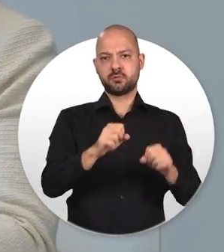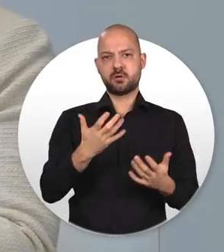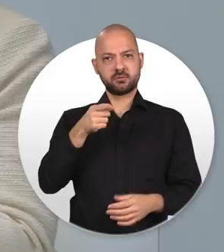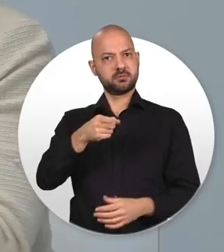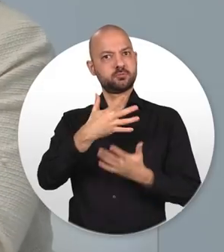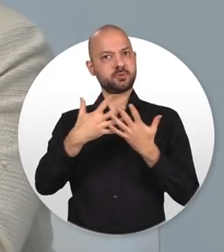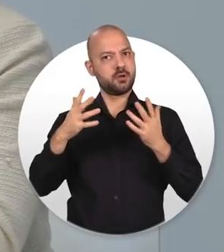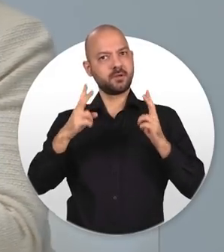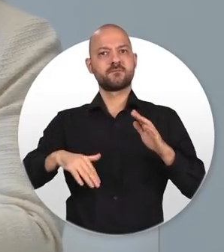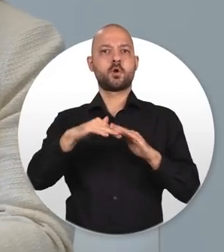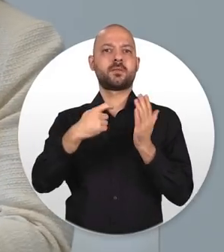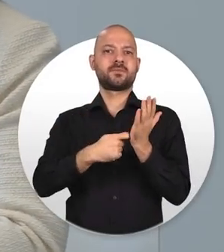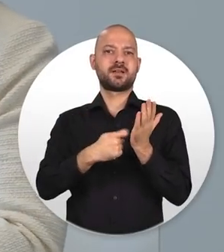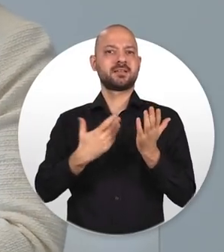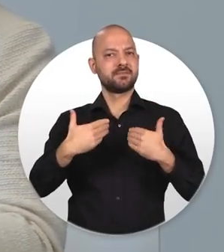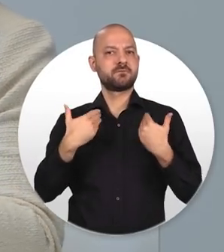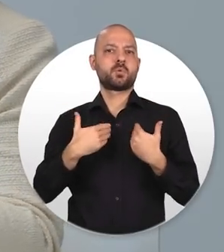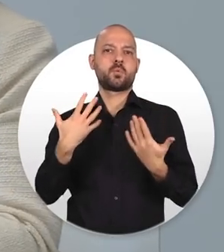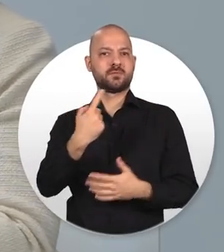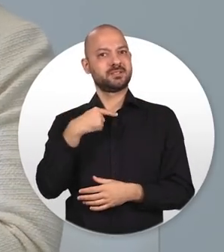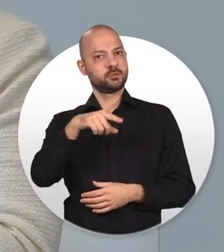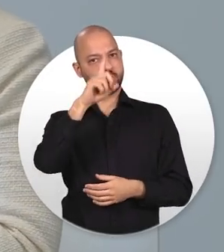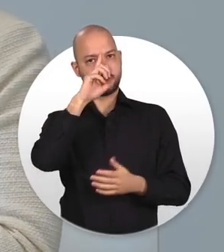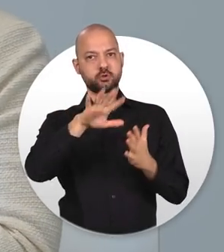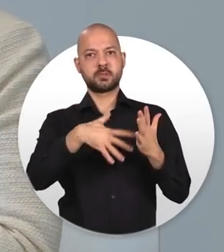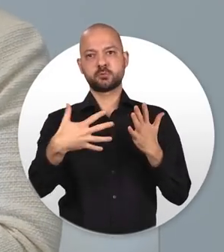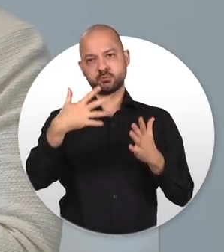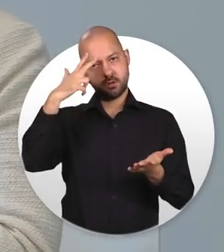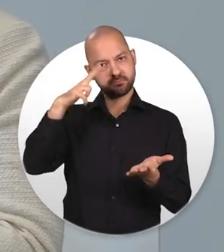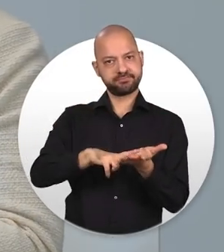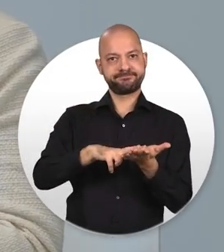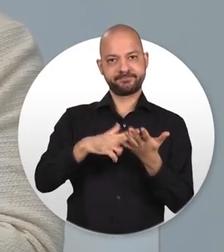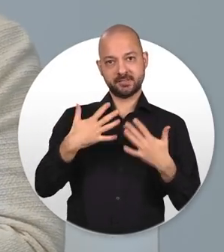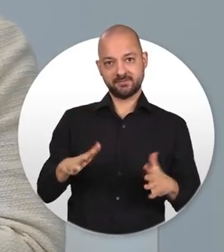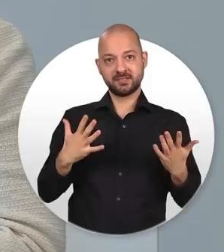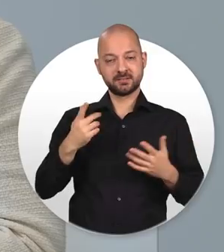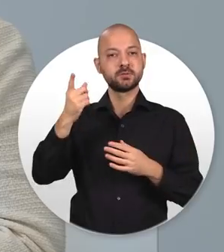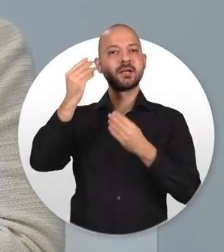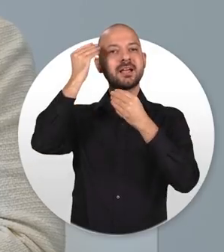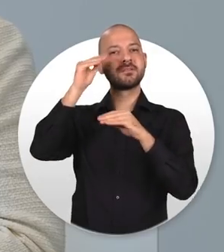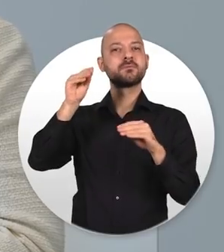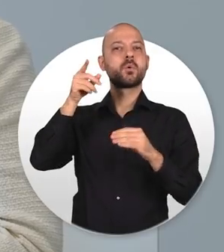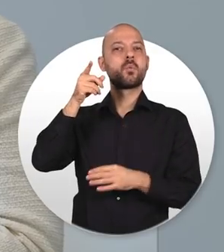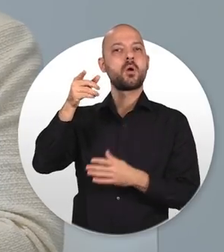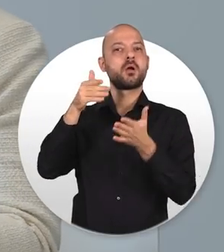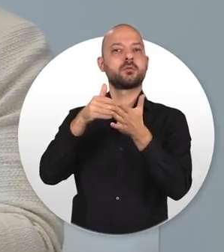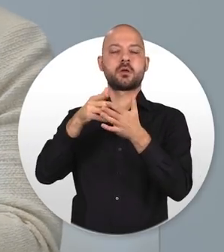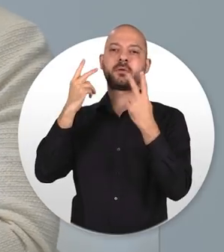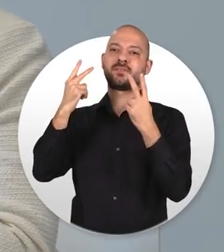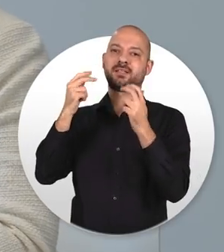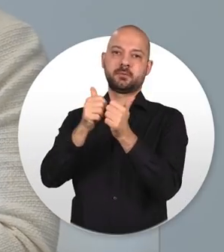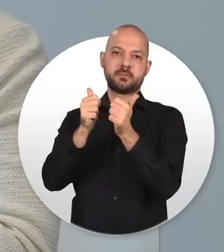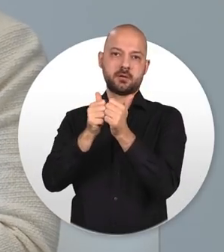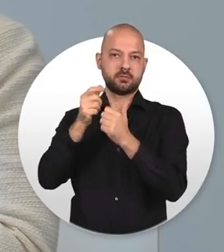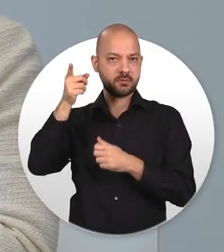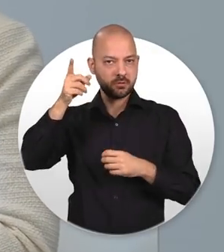wirklich Aktien haben zu Studien, aber auch zur Information. Das ist ein vollwertiger Spruch und dafür sind wir froh, dass wir die deutsche Gebärdensprache konnten anerkennen. InfoHandicap